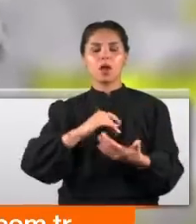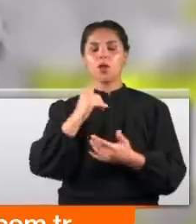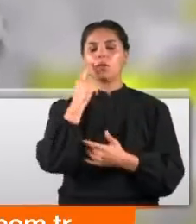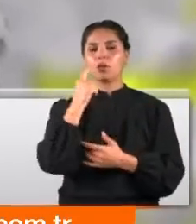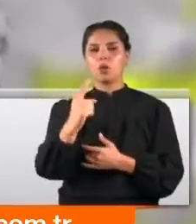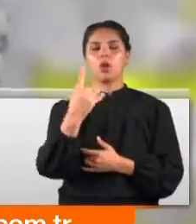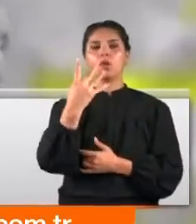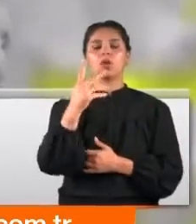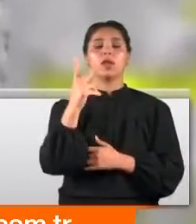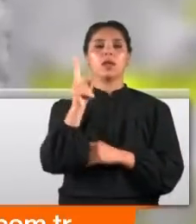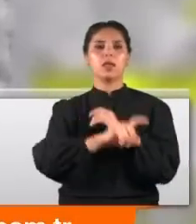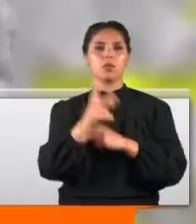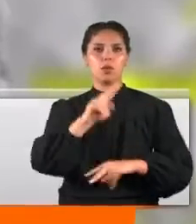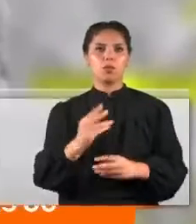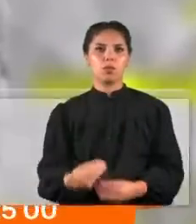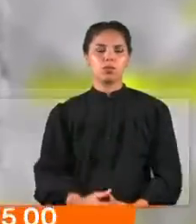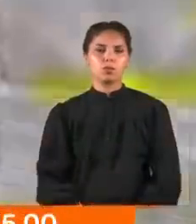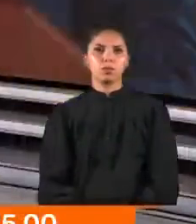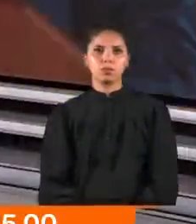öldürüldü.